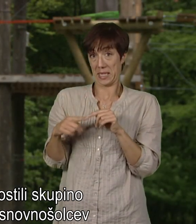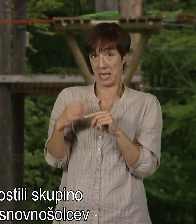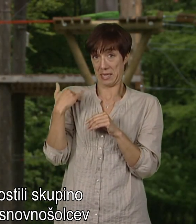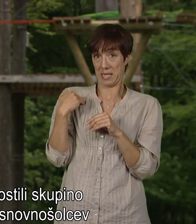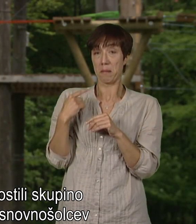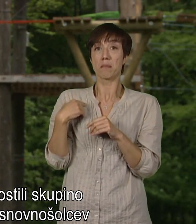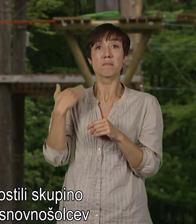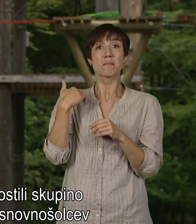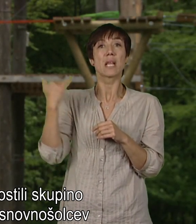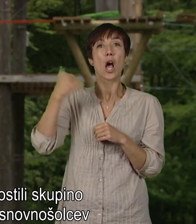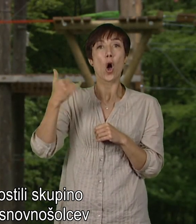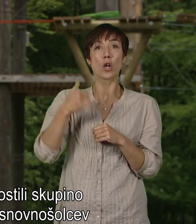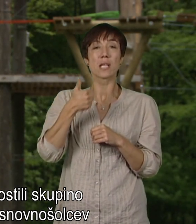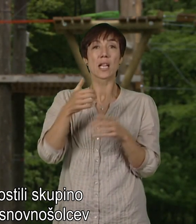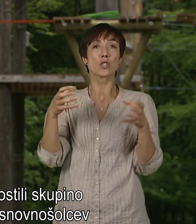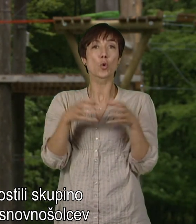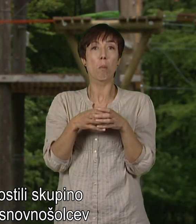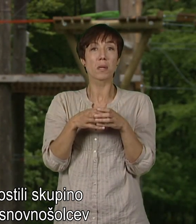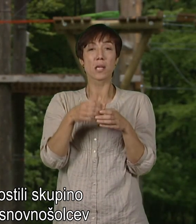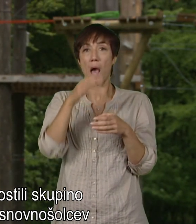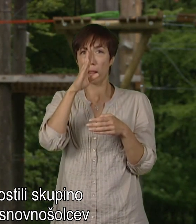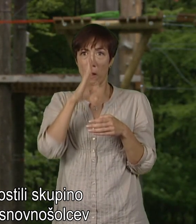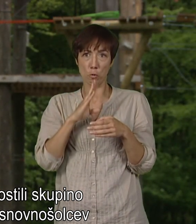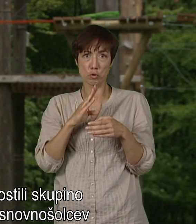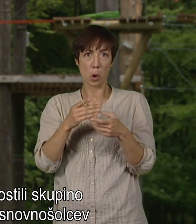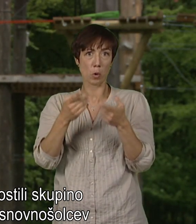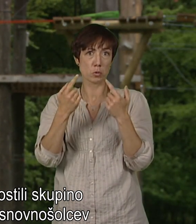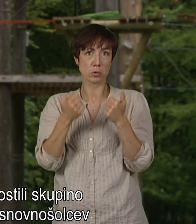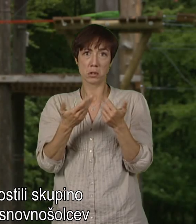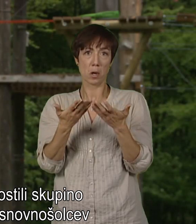Pred kratkim pa smo gostili skupino